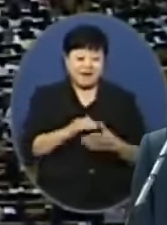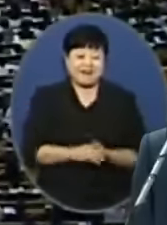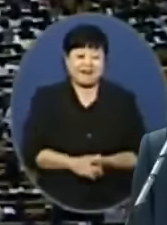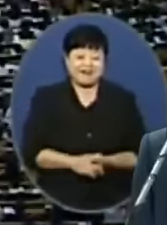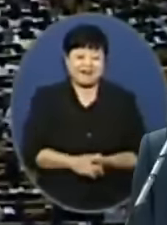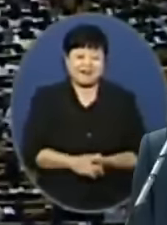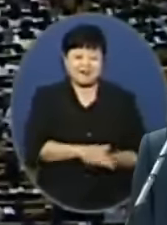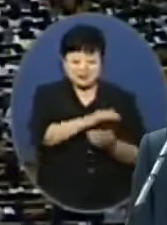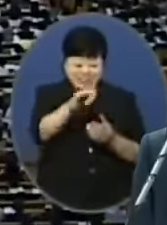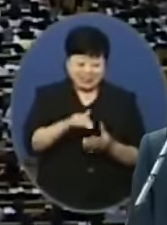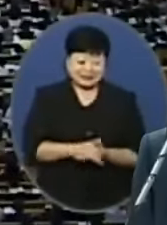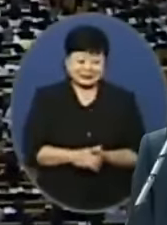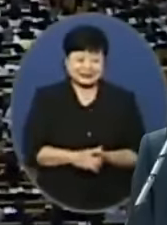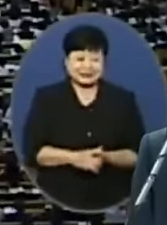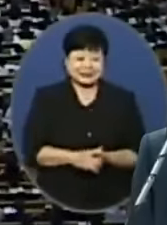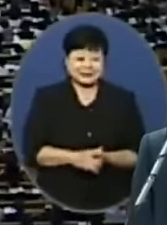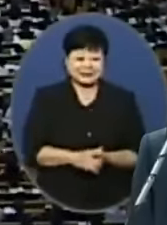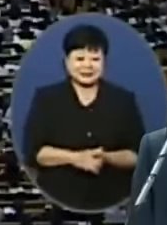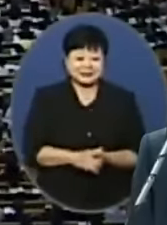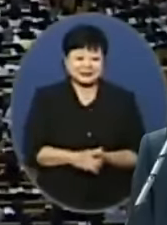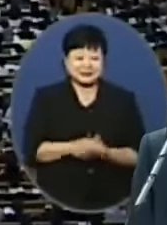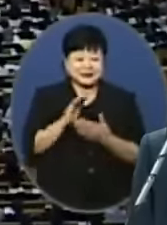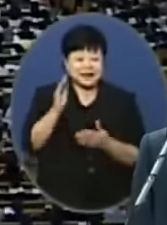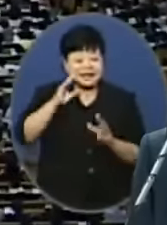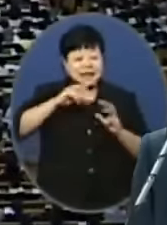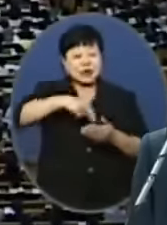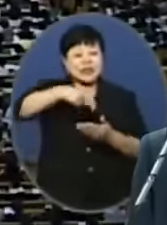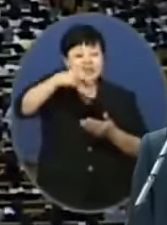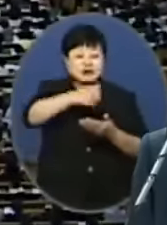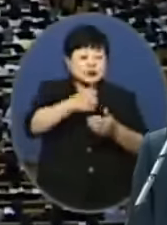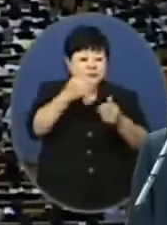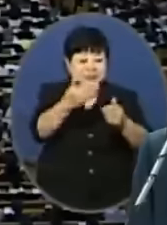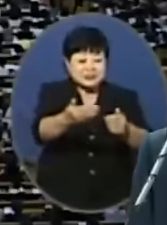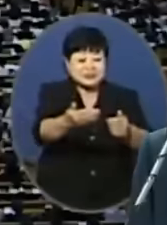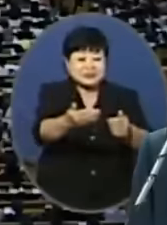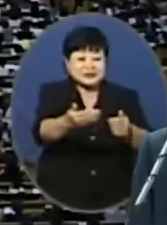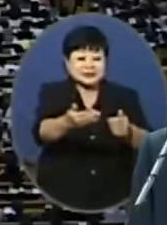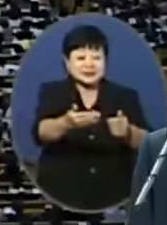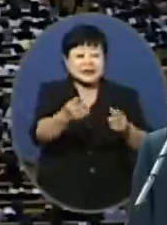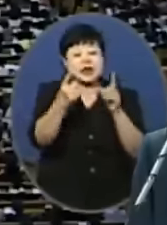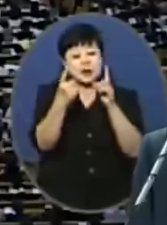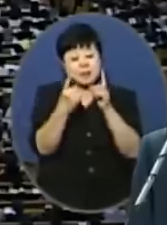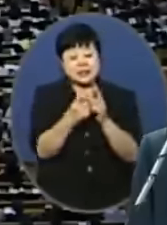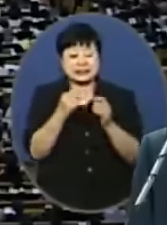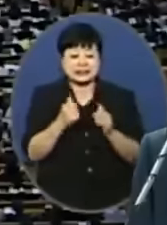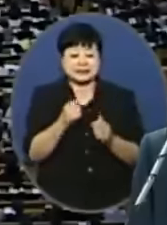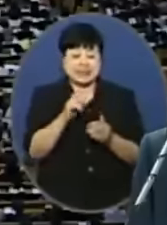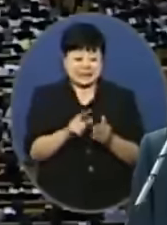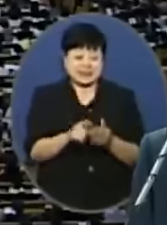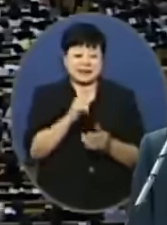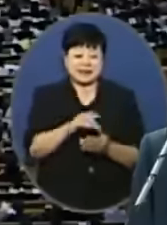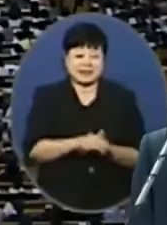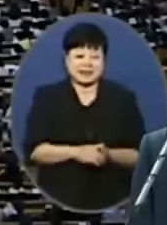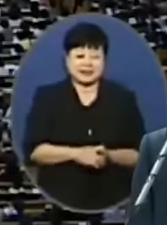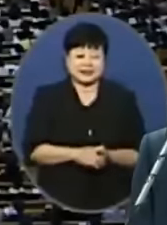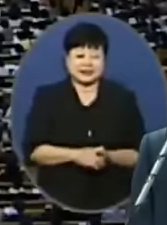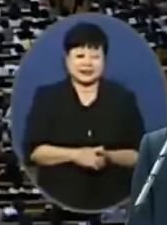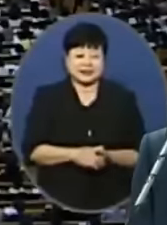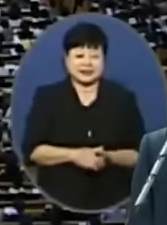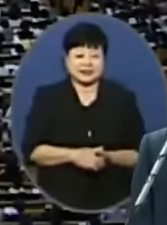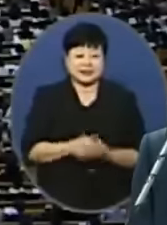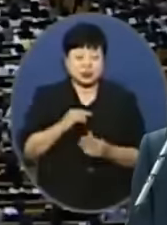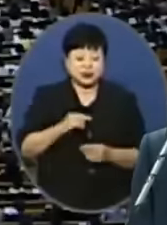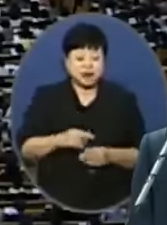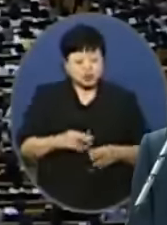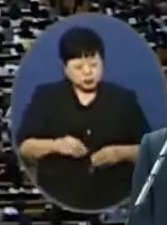것입니다. 우리가 나중에 천당 갔을 때 주님께서 우리 만나서 심판할 때 이렇게 말할 것입니다. 내가 주일